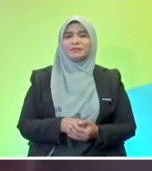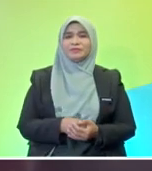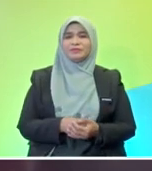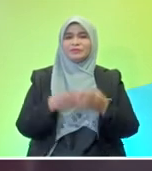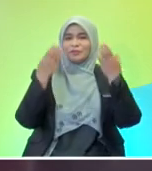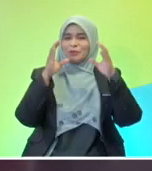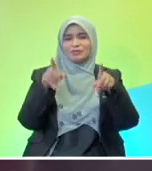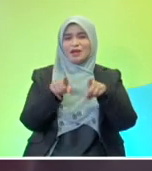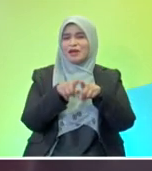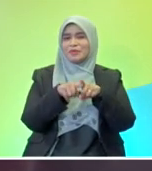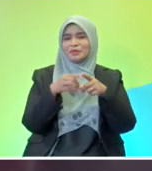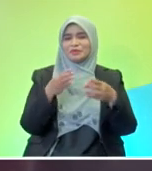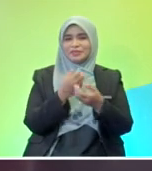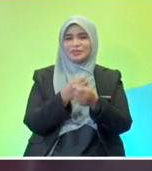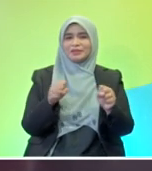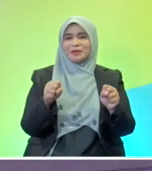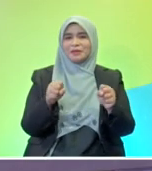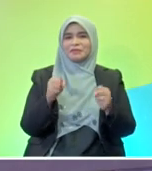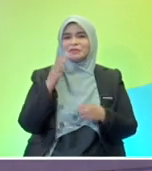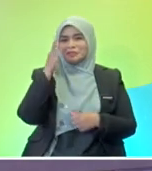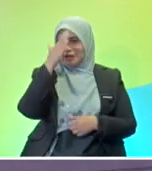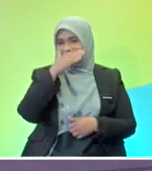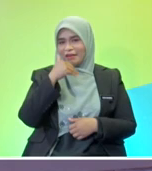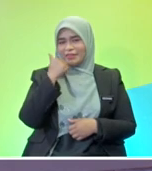tentulah cikgu pun dah siap. Wah, cantiknya cikgu punya.